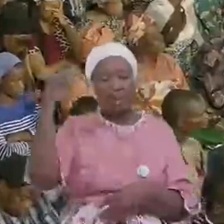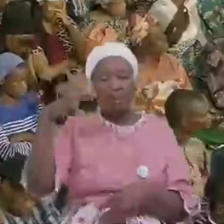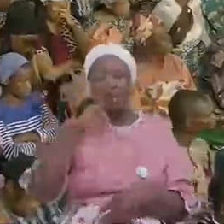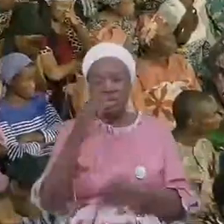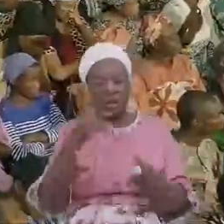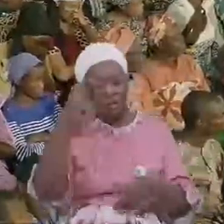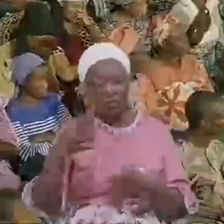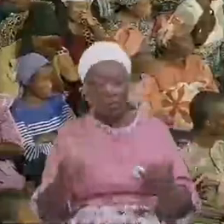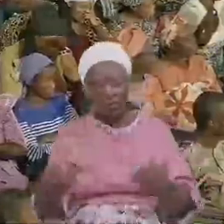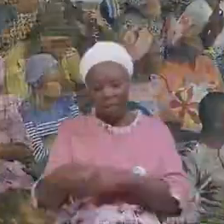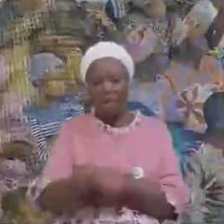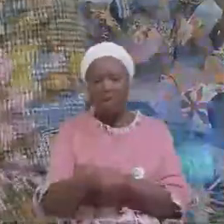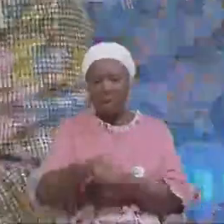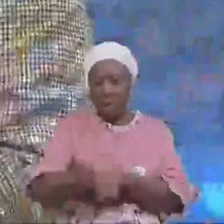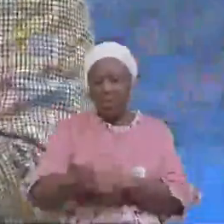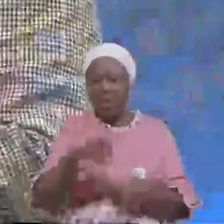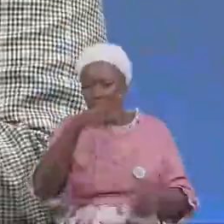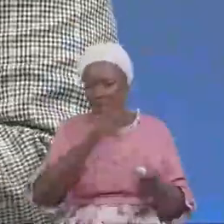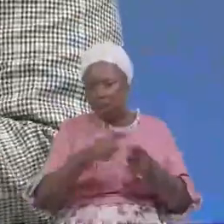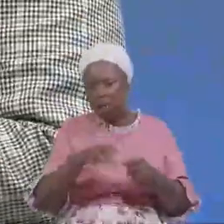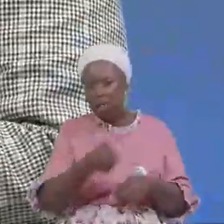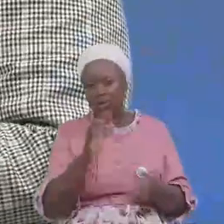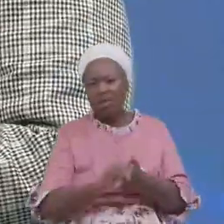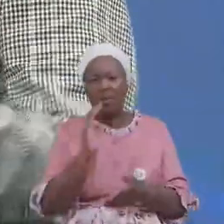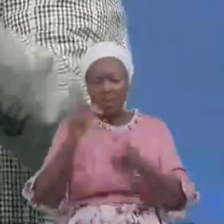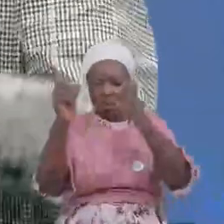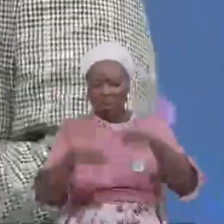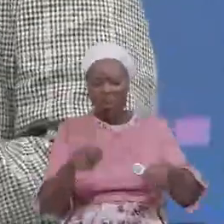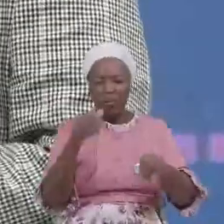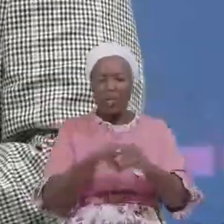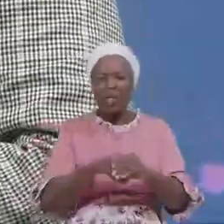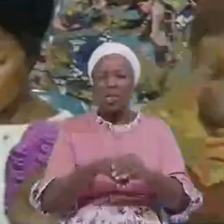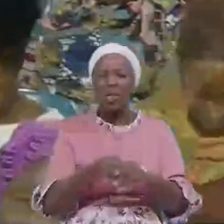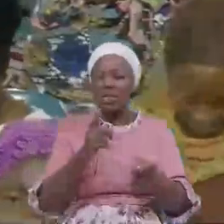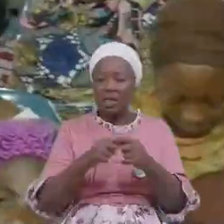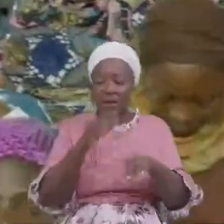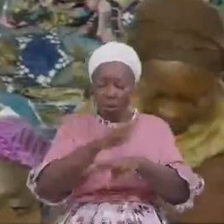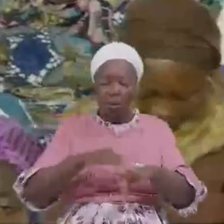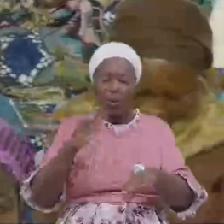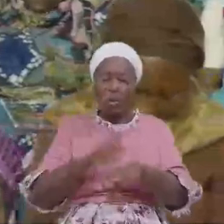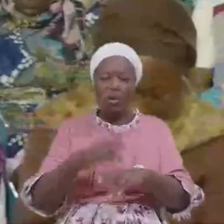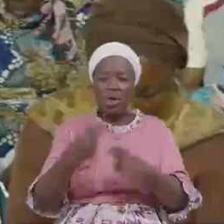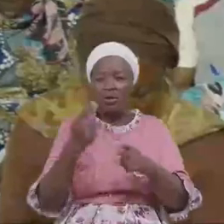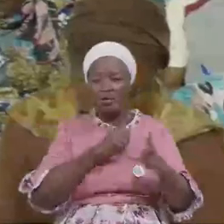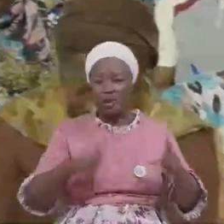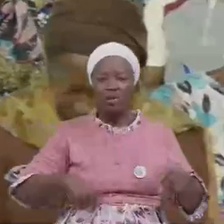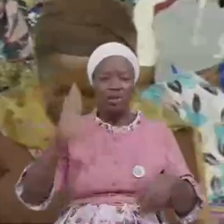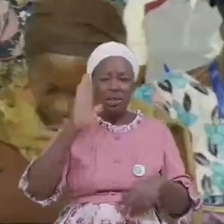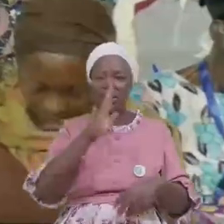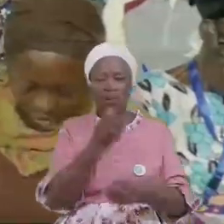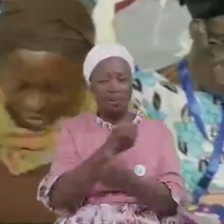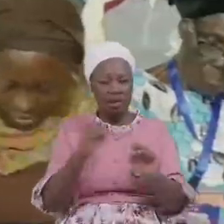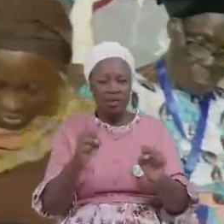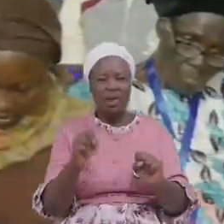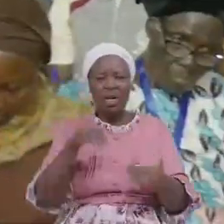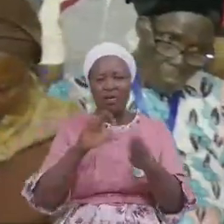invoquera le nom du Seigneur sera sauvé. Voyons le verset 15. Verset 15, c'est